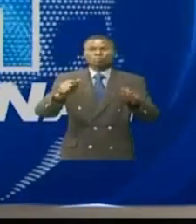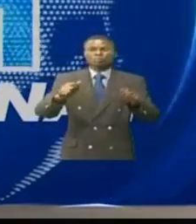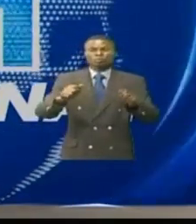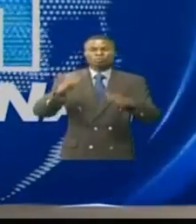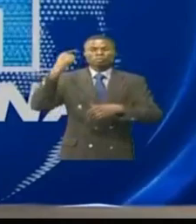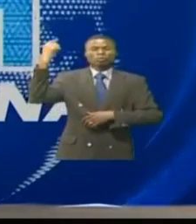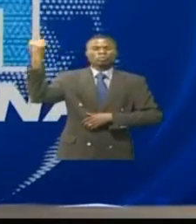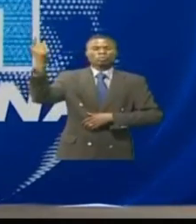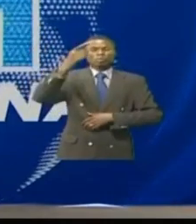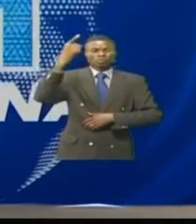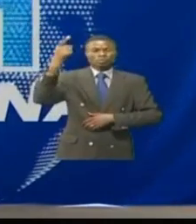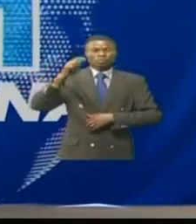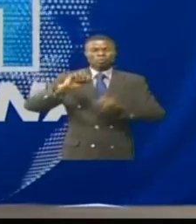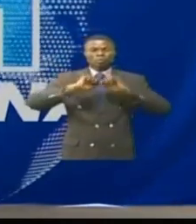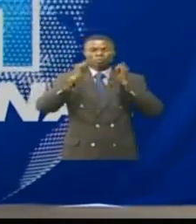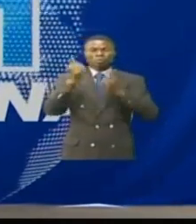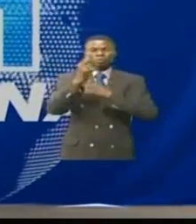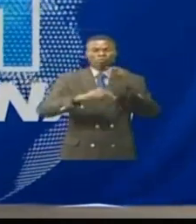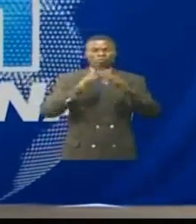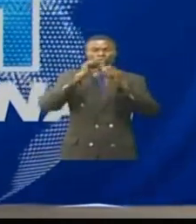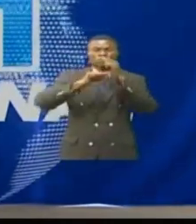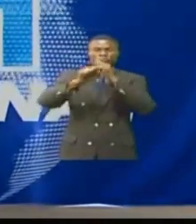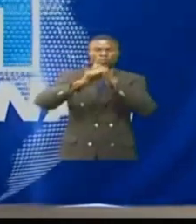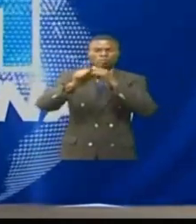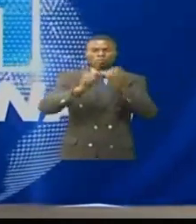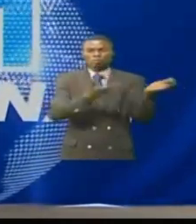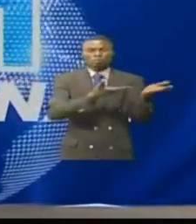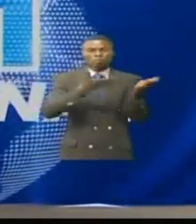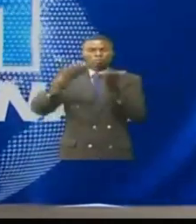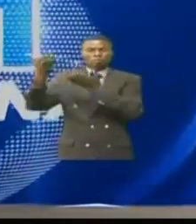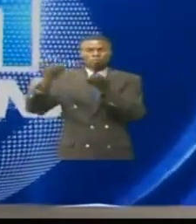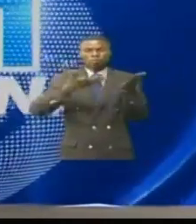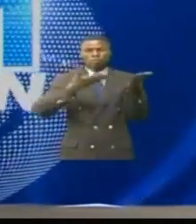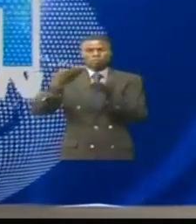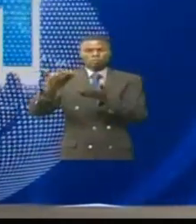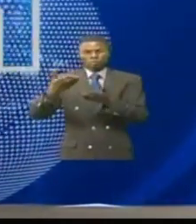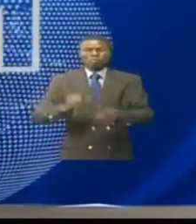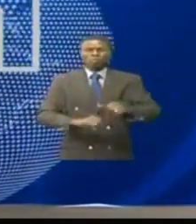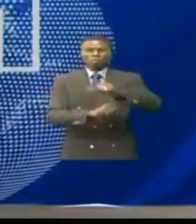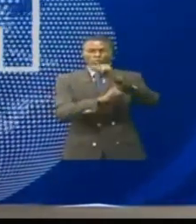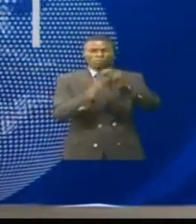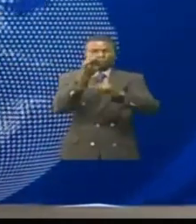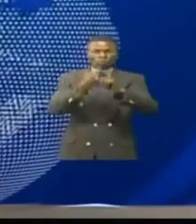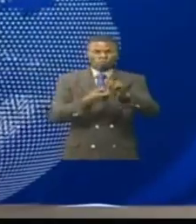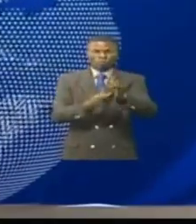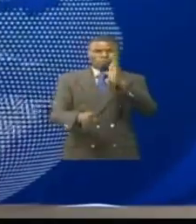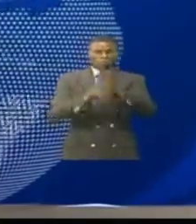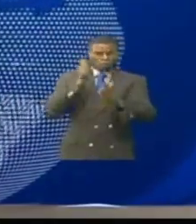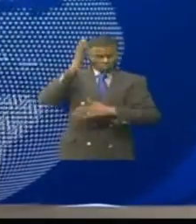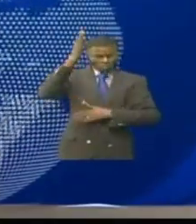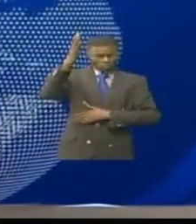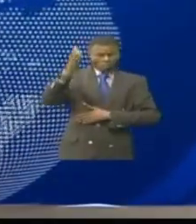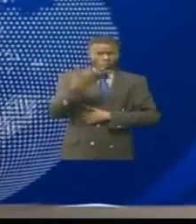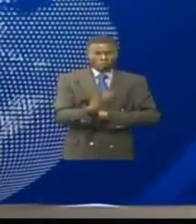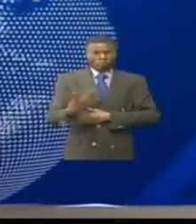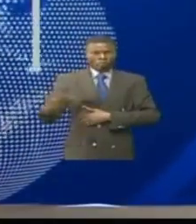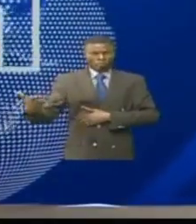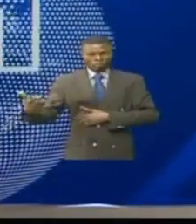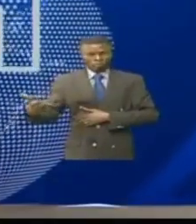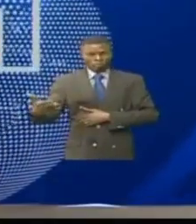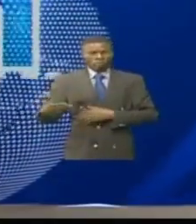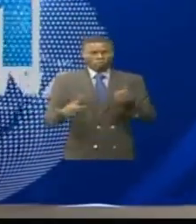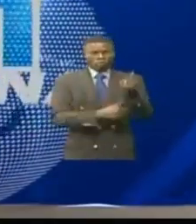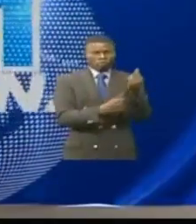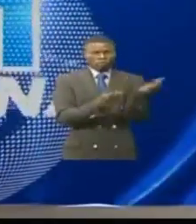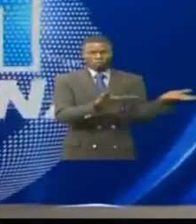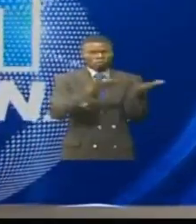mondial. L'Agence nationale de la promotion et de l'exportation compte accompagner au mois de novembre prochain les producteurs et